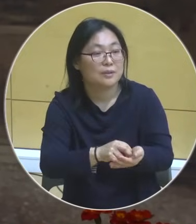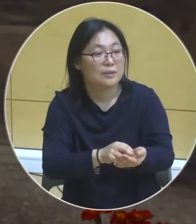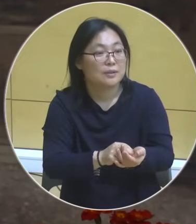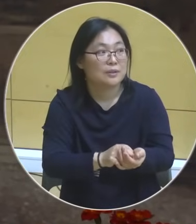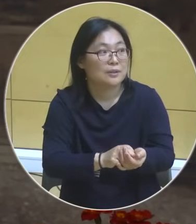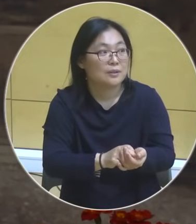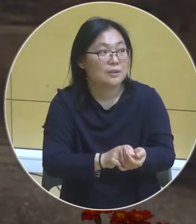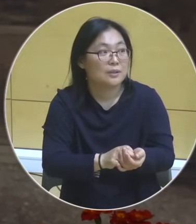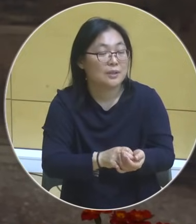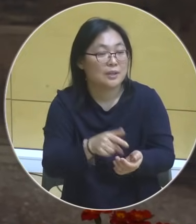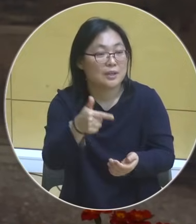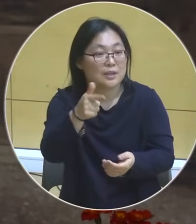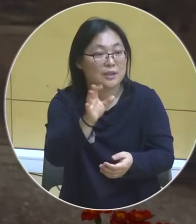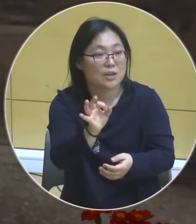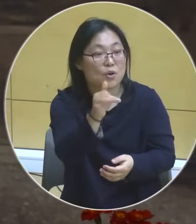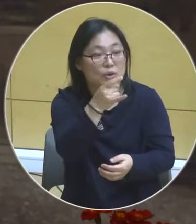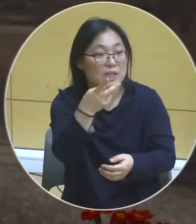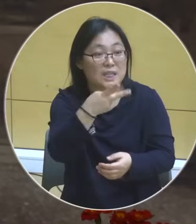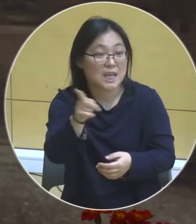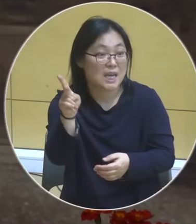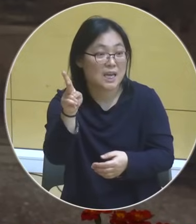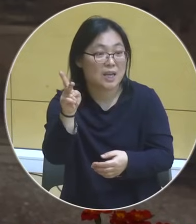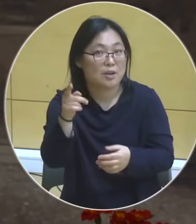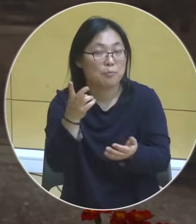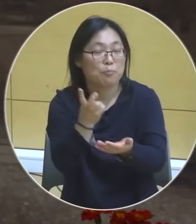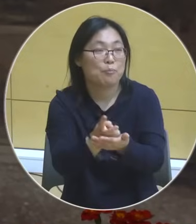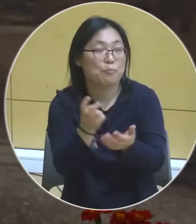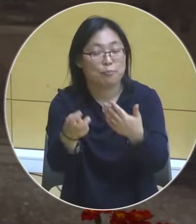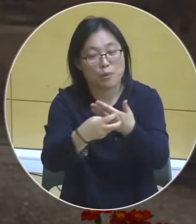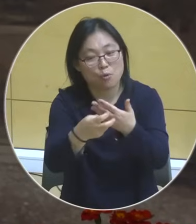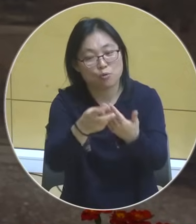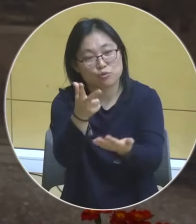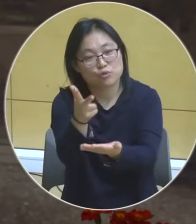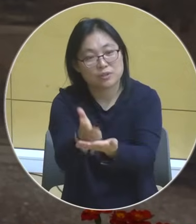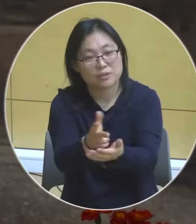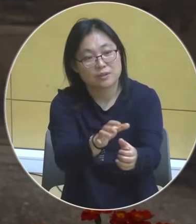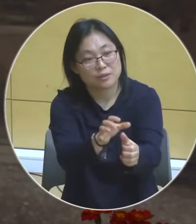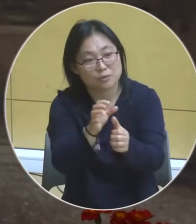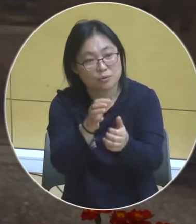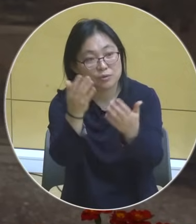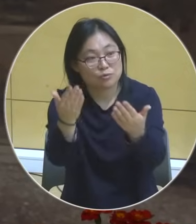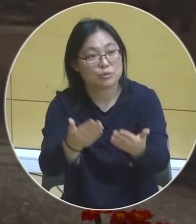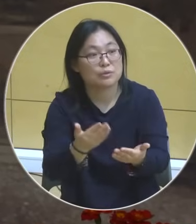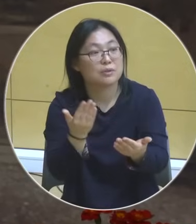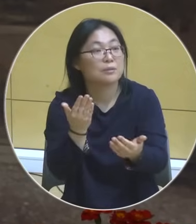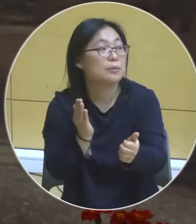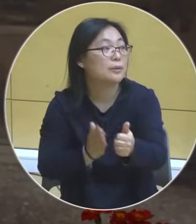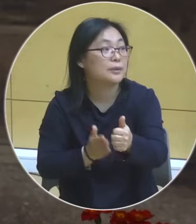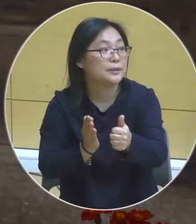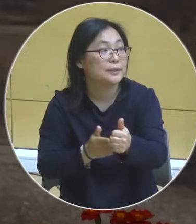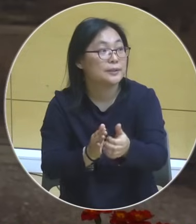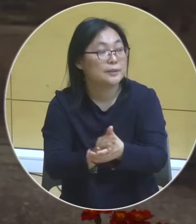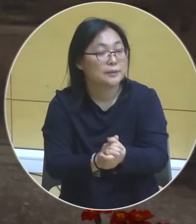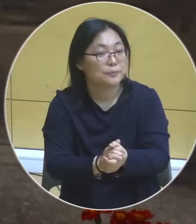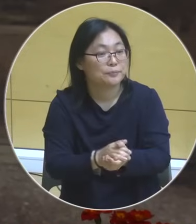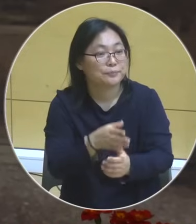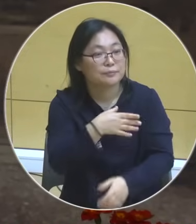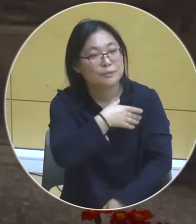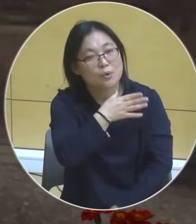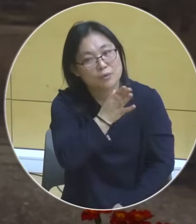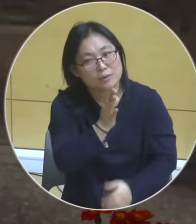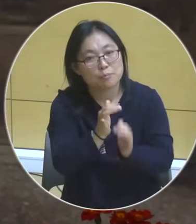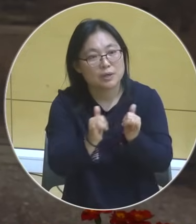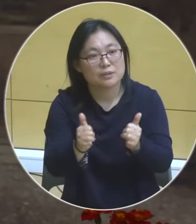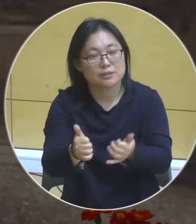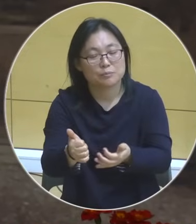분들은 저 경희대 병원 주차장을 이용하시면 되는데, 가능하면 여러분께서 대중교통을 이용하시고, 우리 연세 많으신